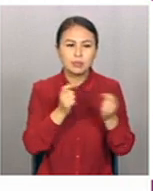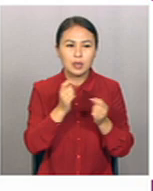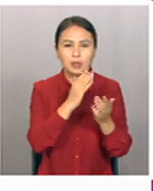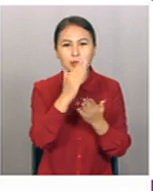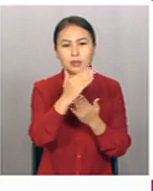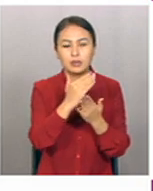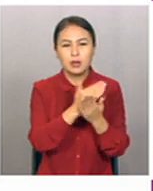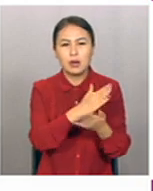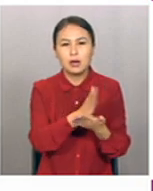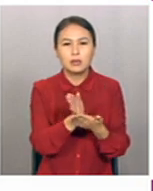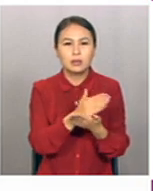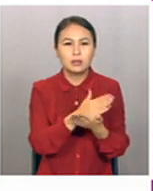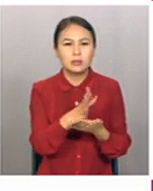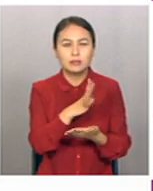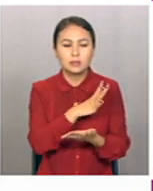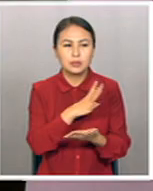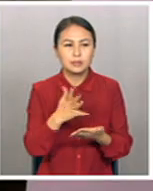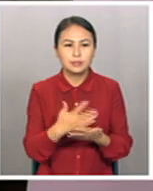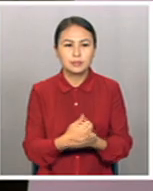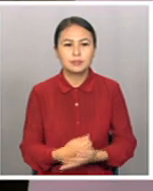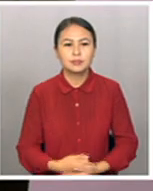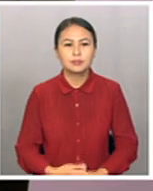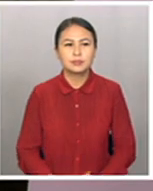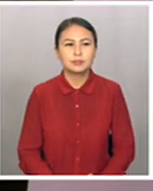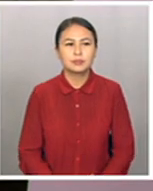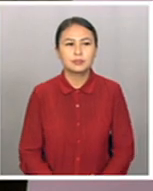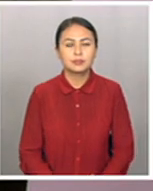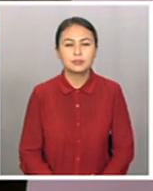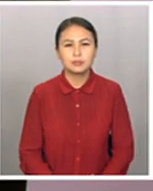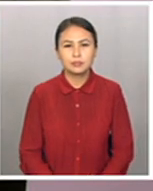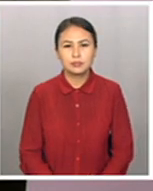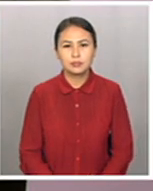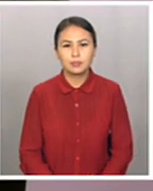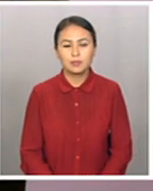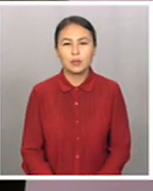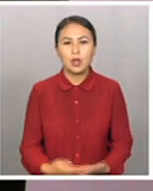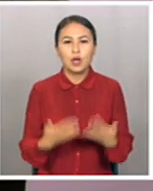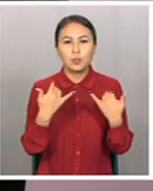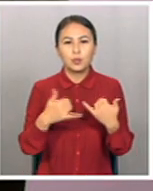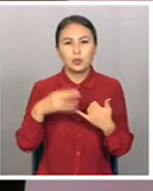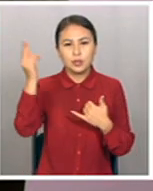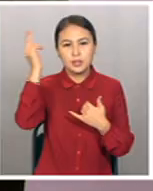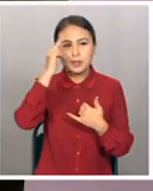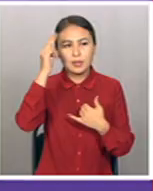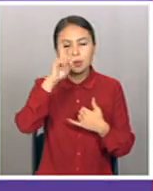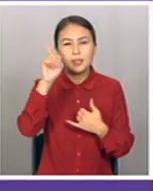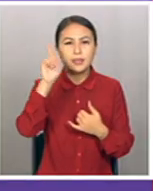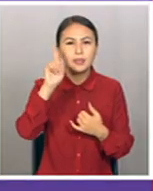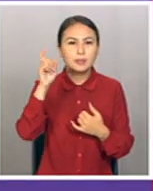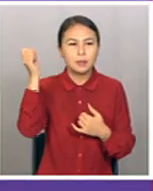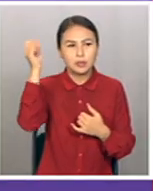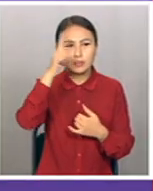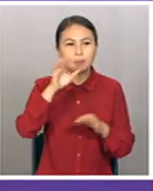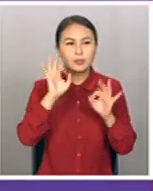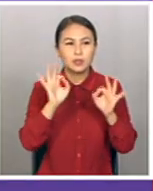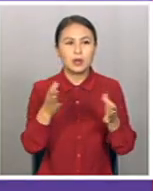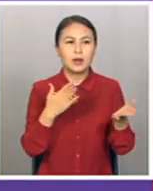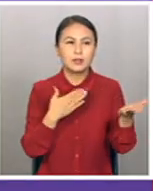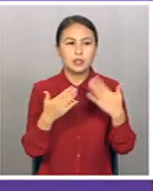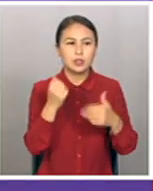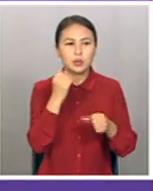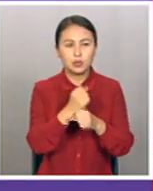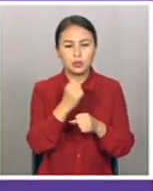бақытты анықтадыңдар. Оқушылар, бүгінгі сабақта біз нені білдік? Дұрыс